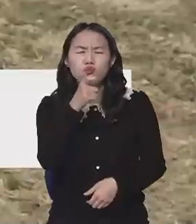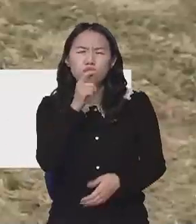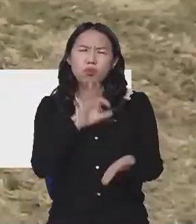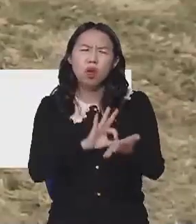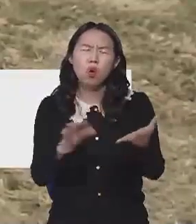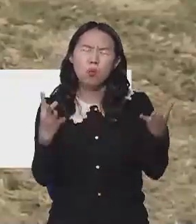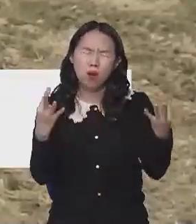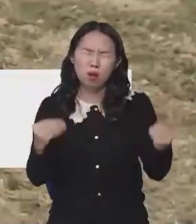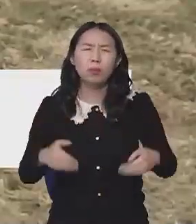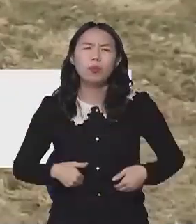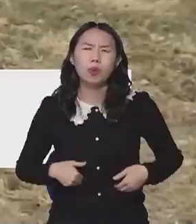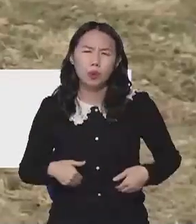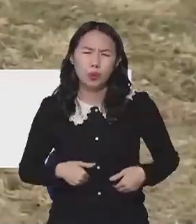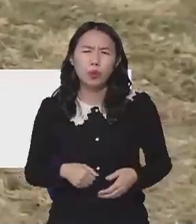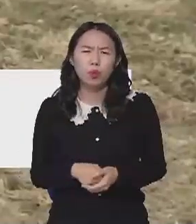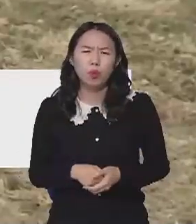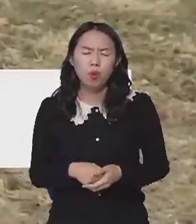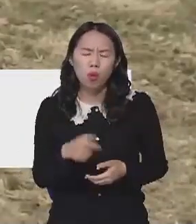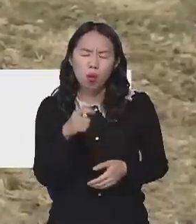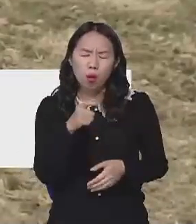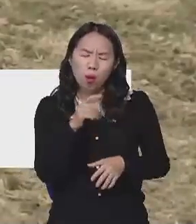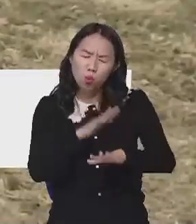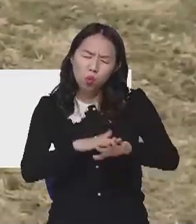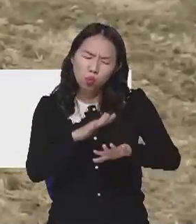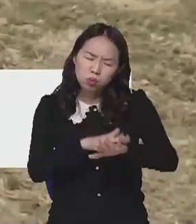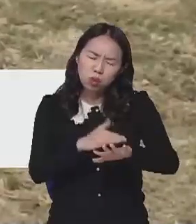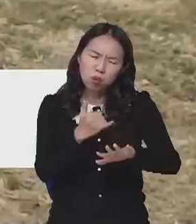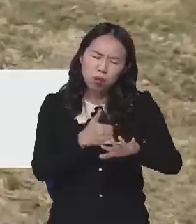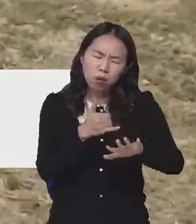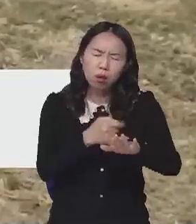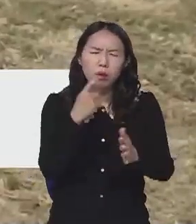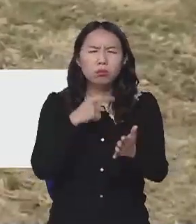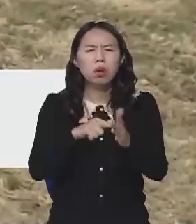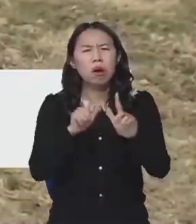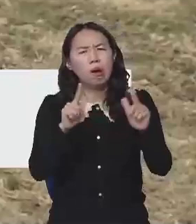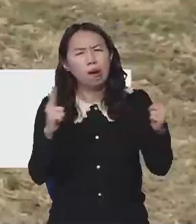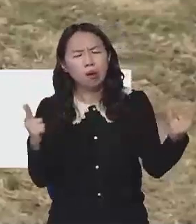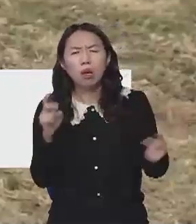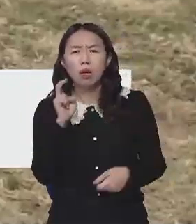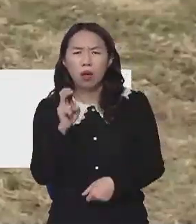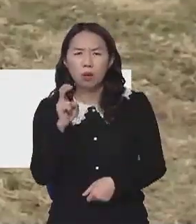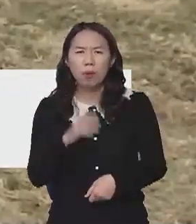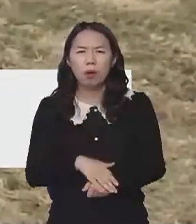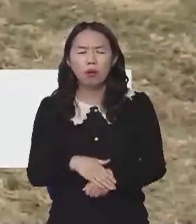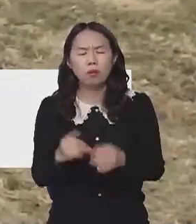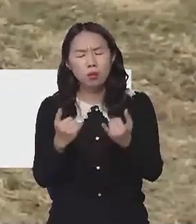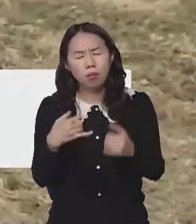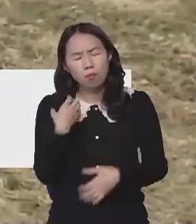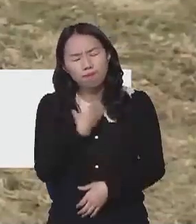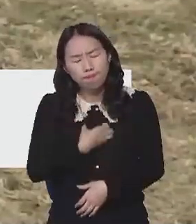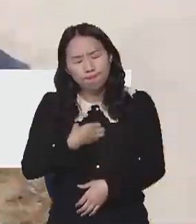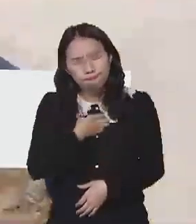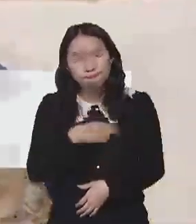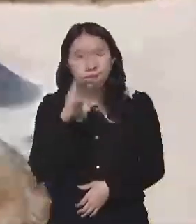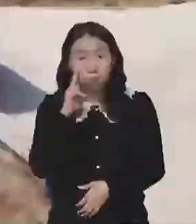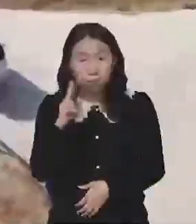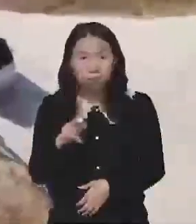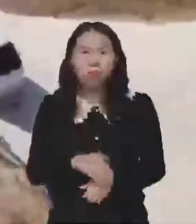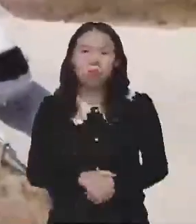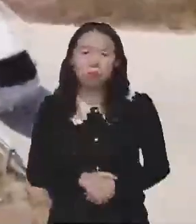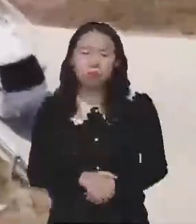농업용수가 많이 필요한데 올 농사에 심각한 상황이 좀 예상이 좀 됩니다 그래서 농민들은 걱정이 좀 많이 되는 상황이죠